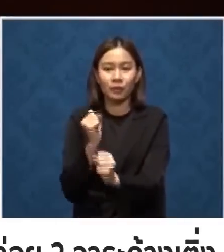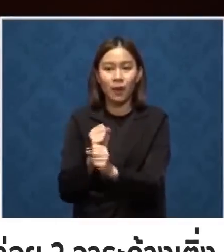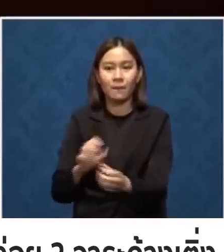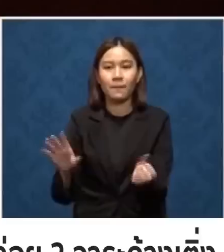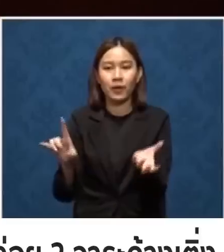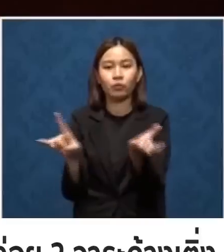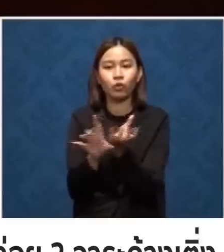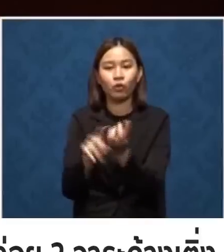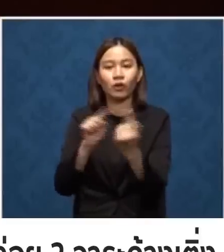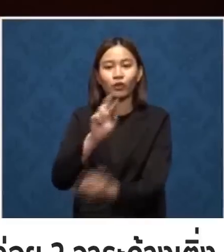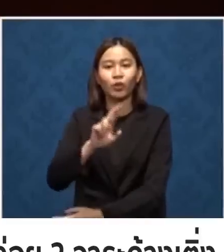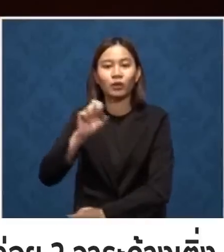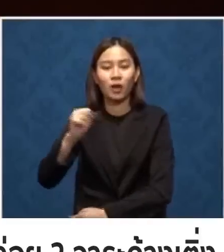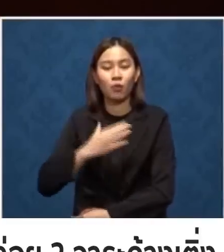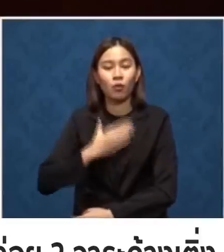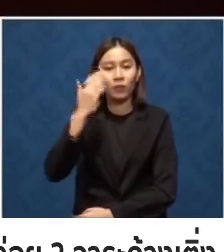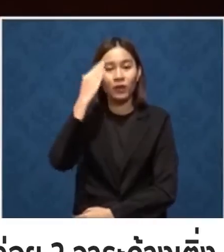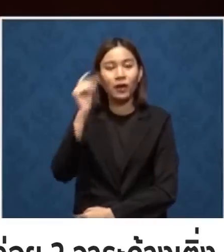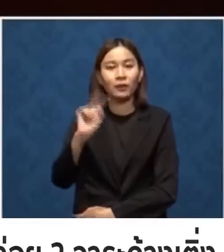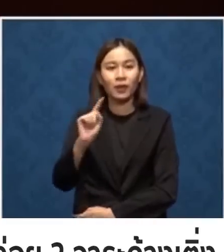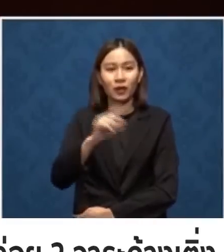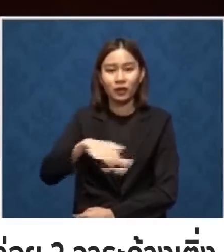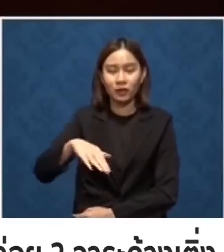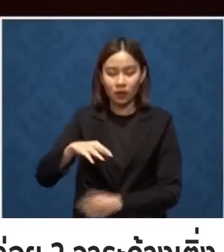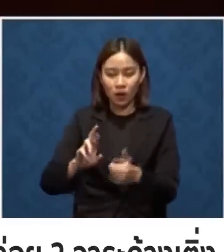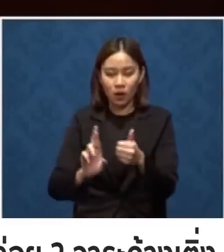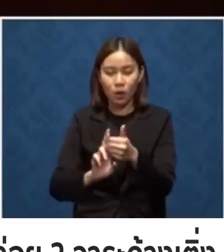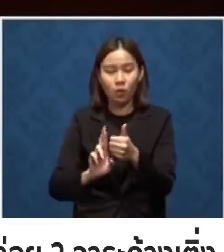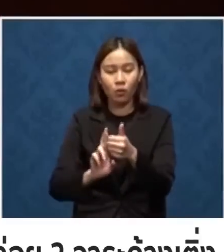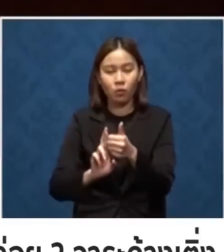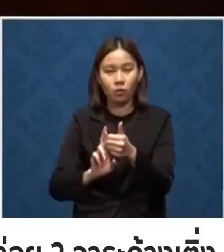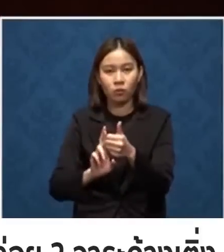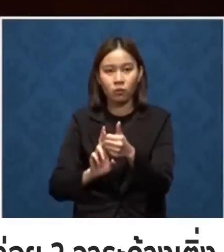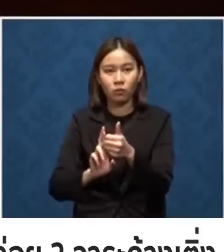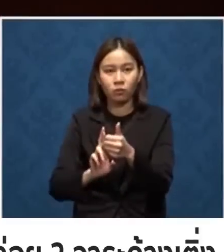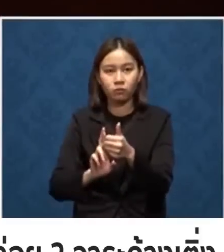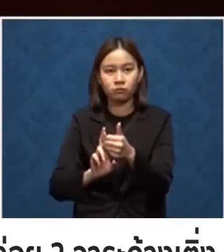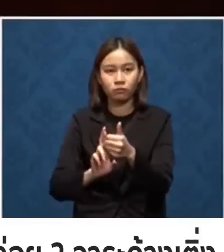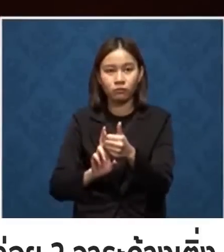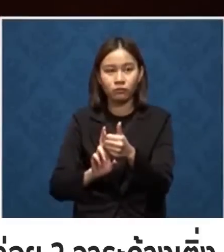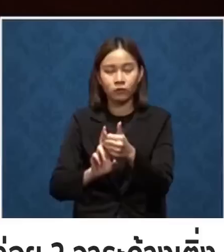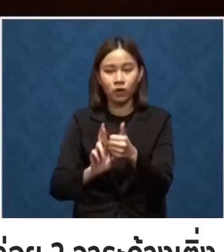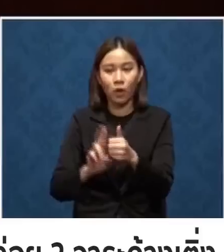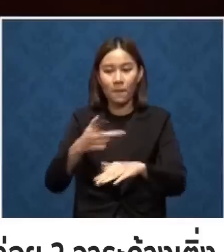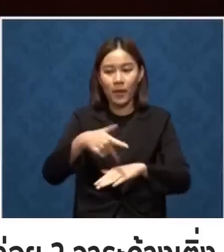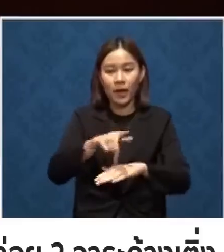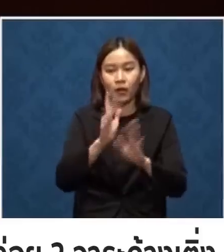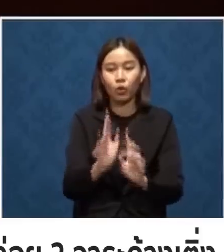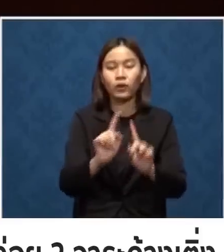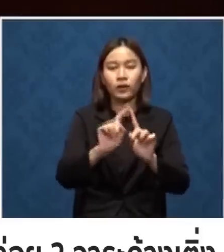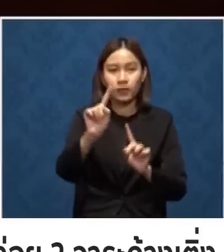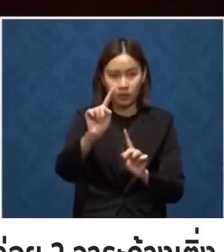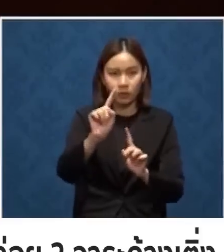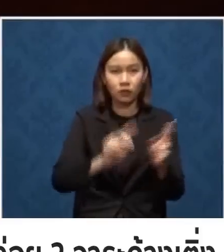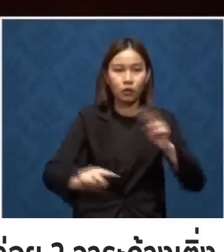ต่เมื่อขอมติที่ประชุมแล้วถ้าเกิดว่า272พูดกัน2ชั่วโมงจบมันต้องพูดวาระที่1ต่อก็คือ